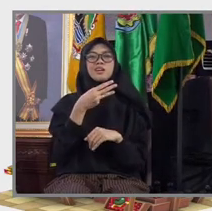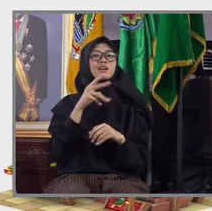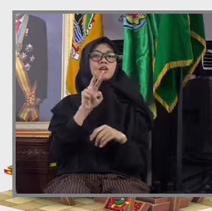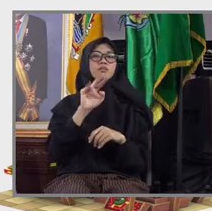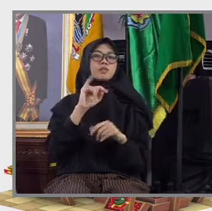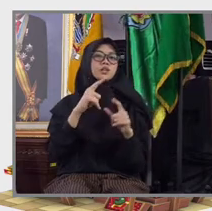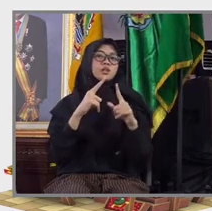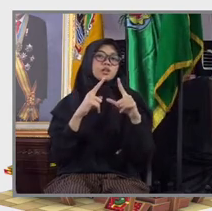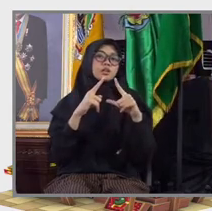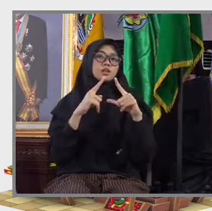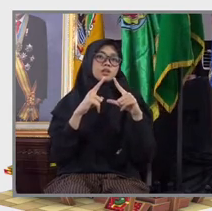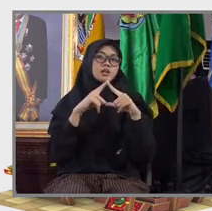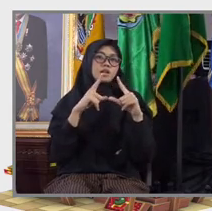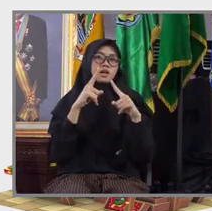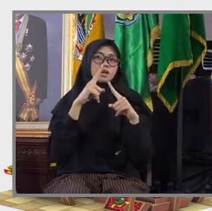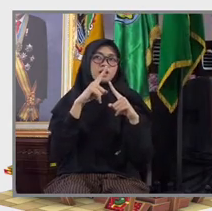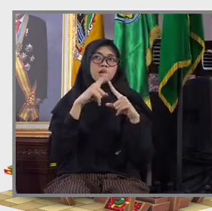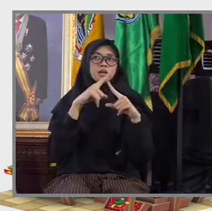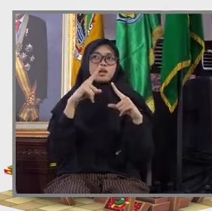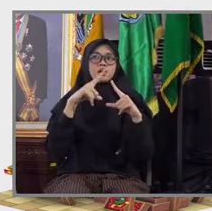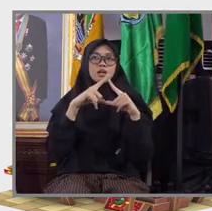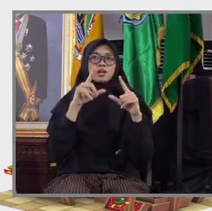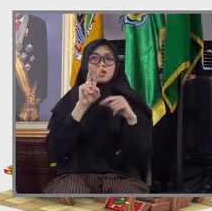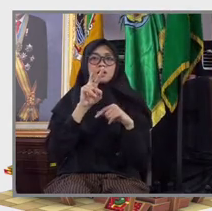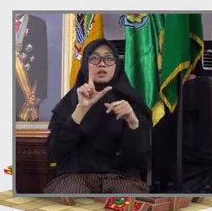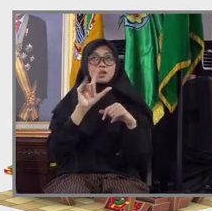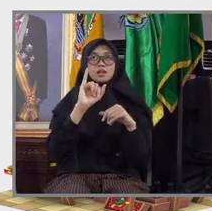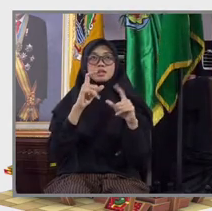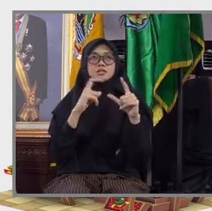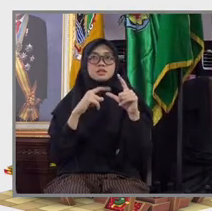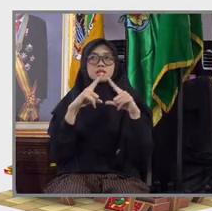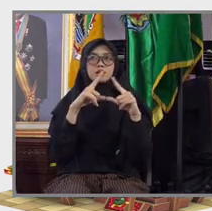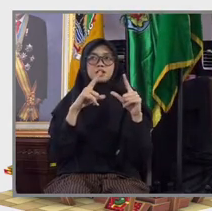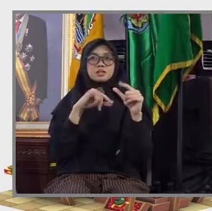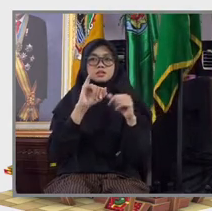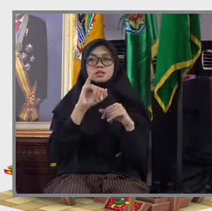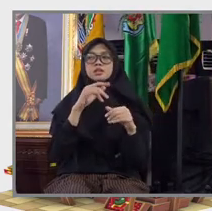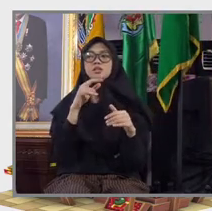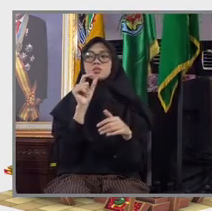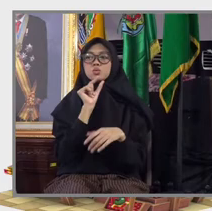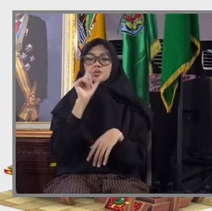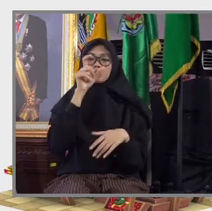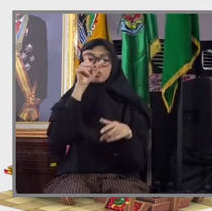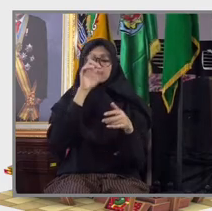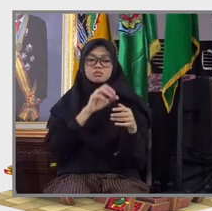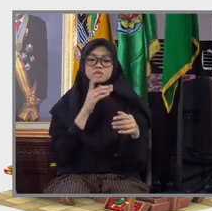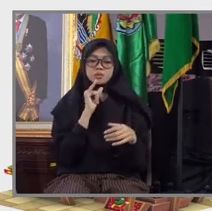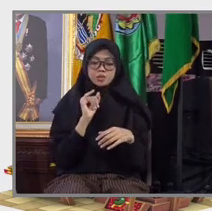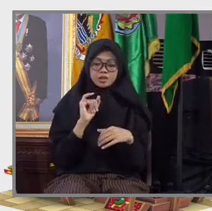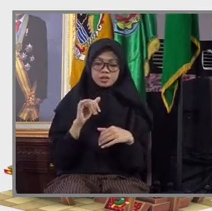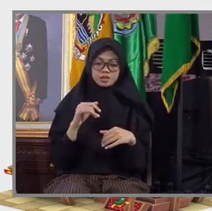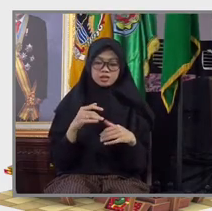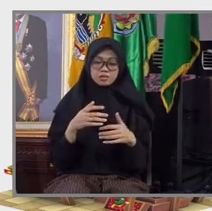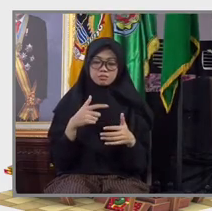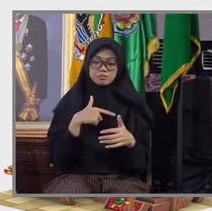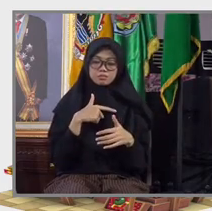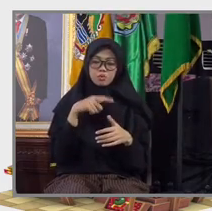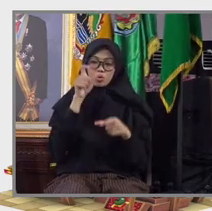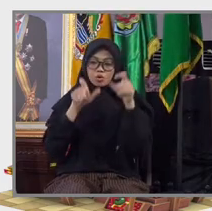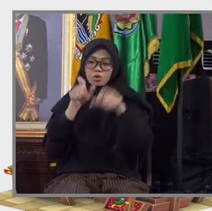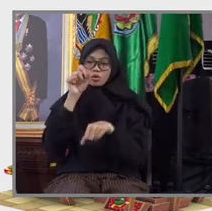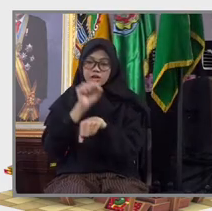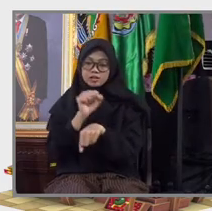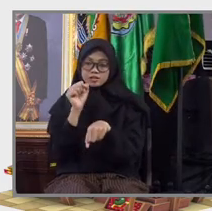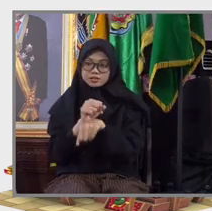revitalisasi UPTD Dinas Tenaga Kerja Kabupaten Kendal, penyiapan tenaga kerja siap pakai. Ini memang bagaimana